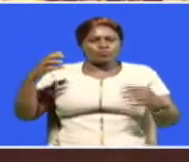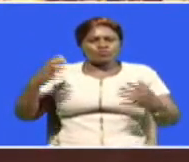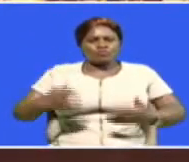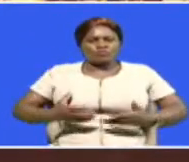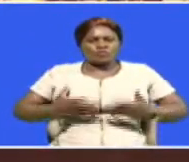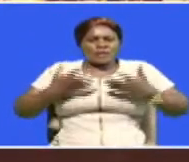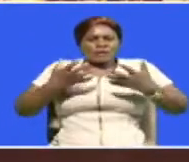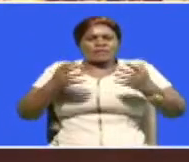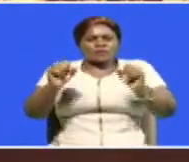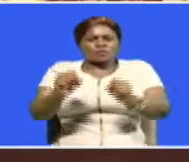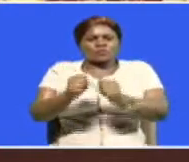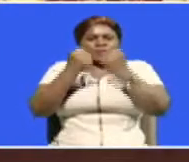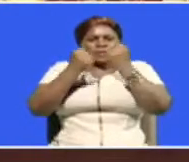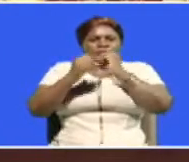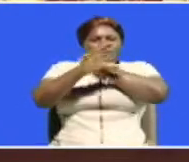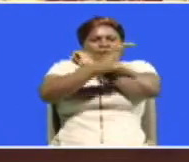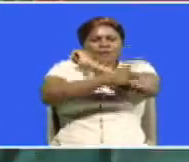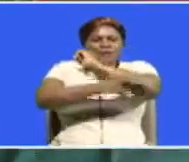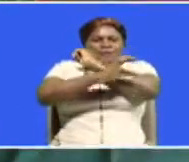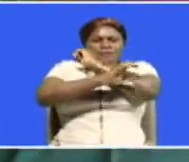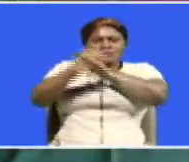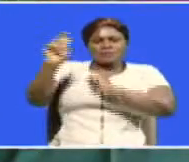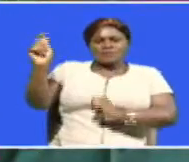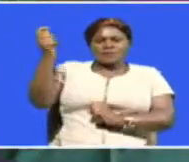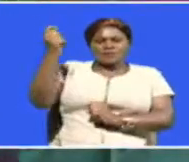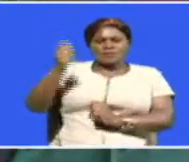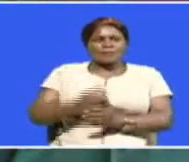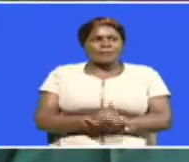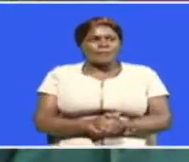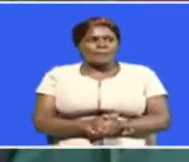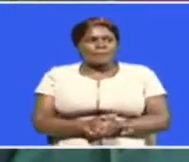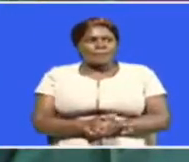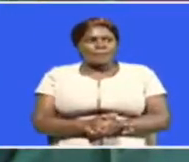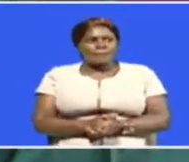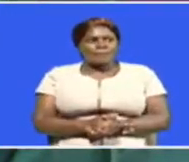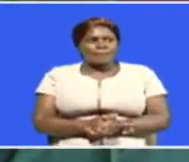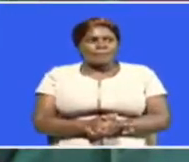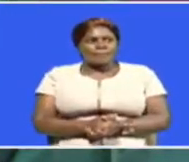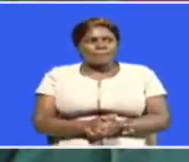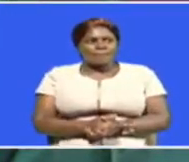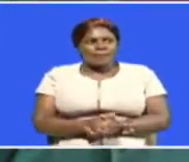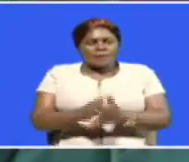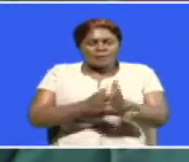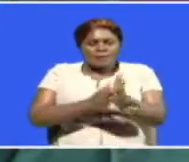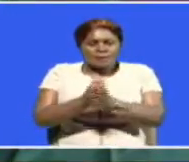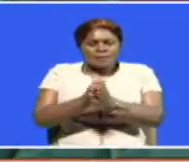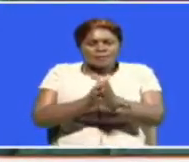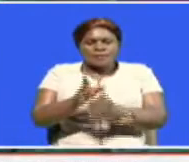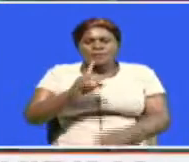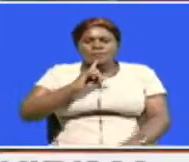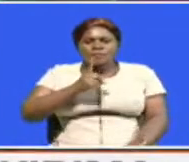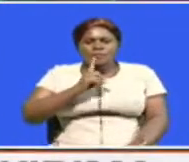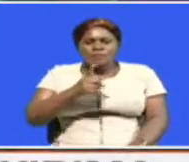mhanga kulikomboa taifa la Kenya. If we feel our interests are threatened,